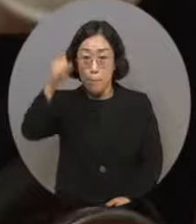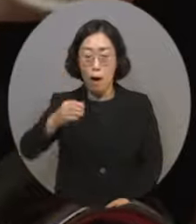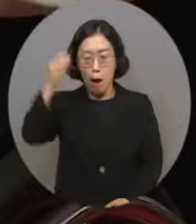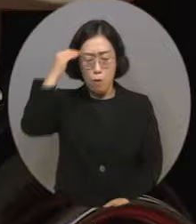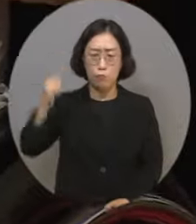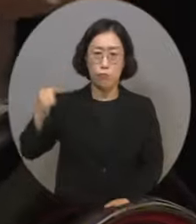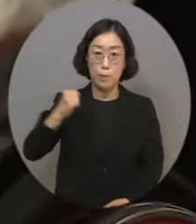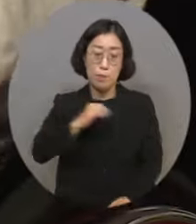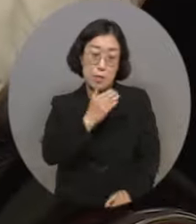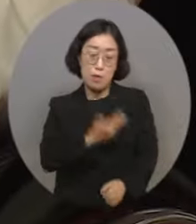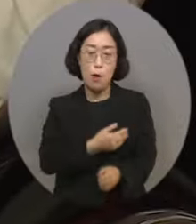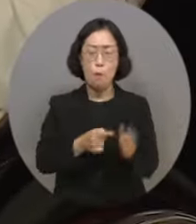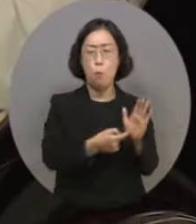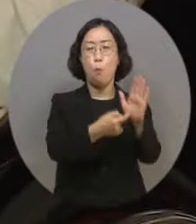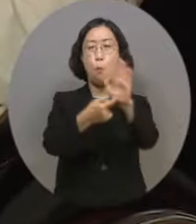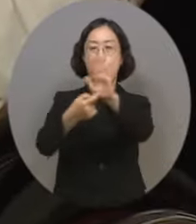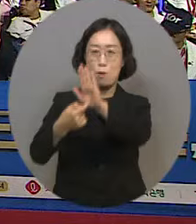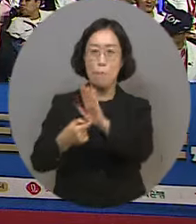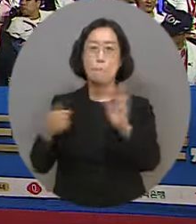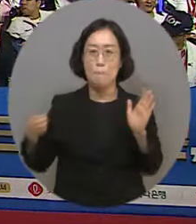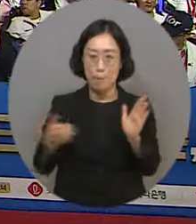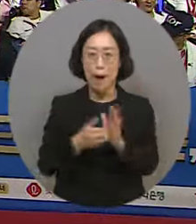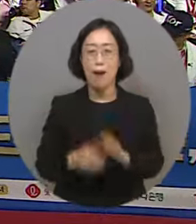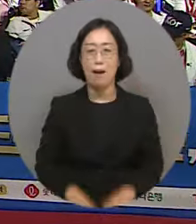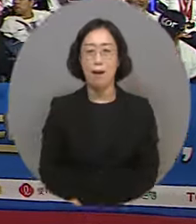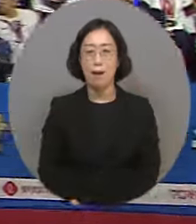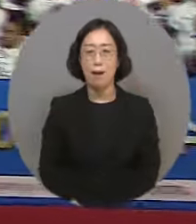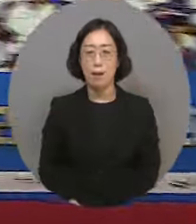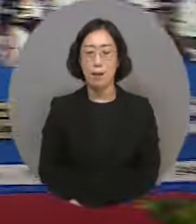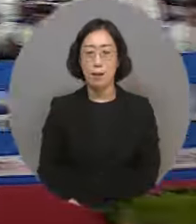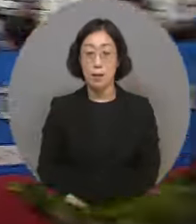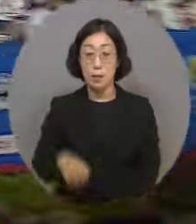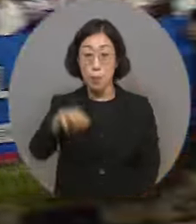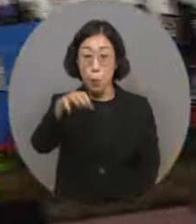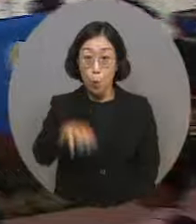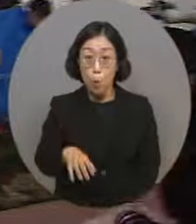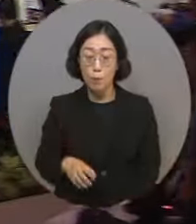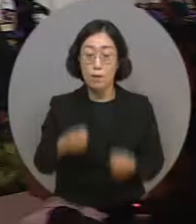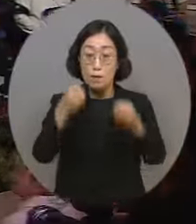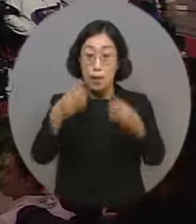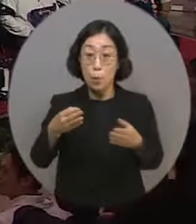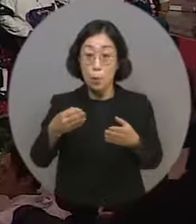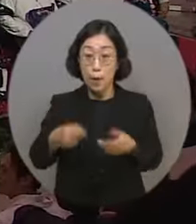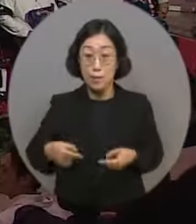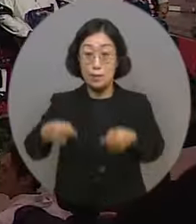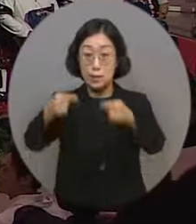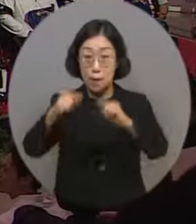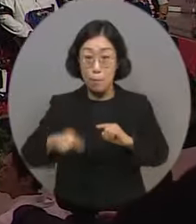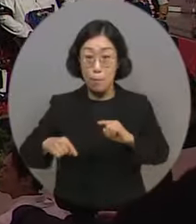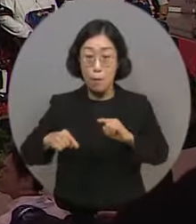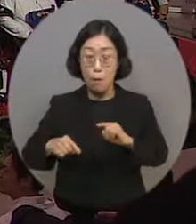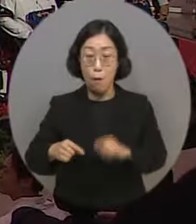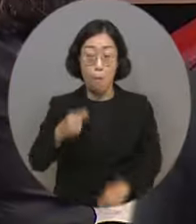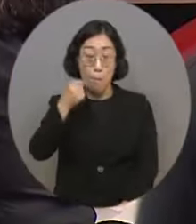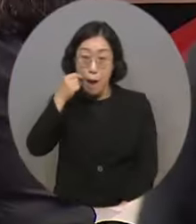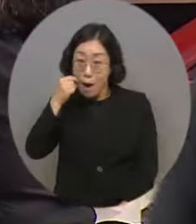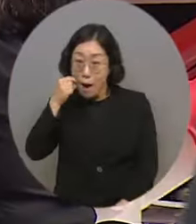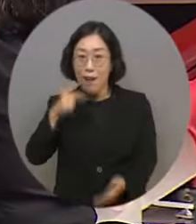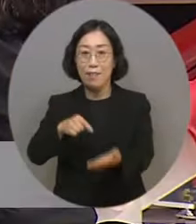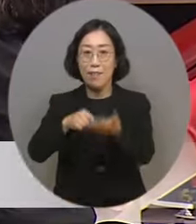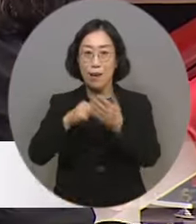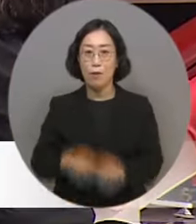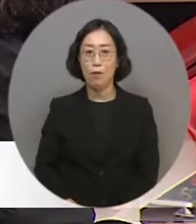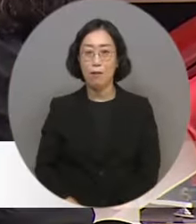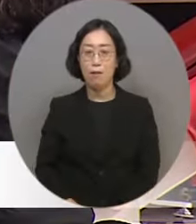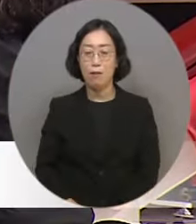힘을 전 세계에 알렸습니다. 그리고 이 자리에서 새롭게 유망주로 떠오른 선수가 있습니다.